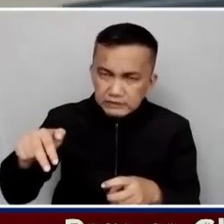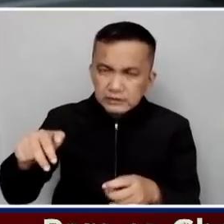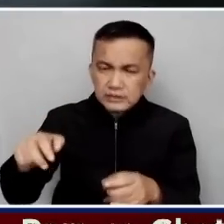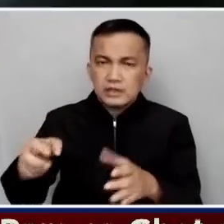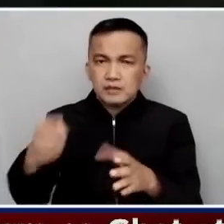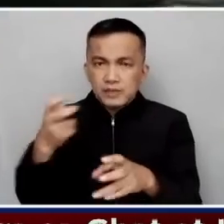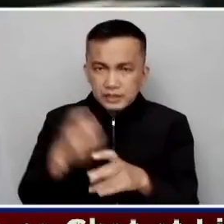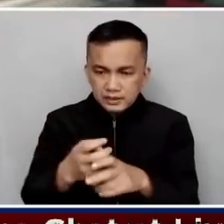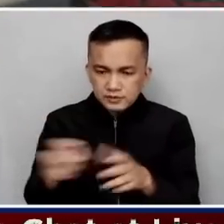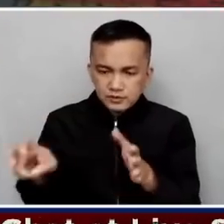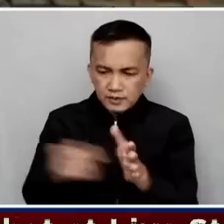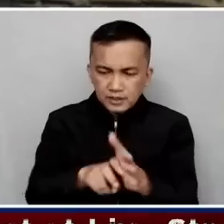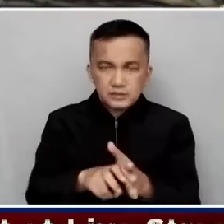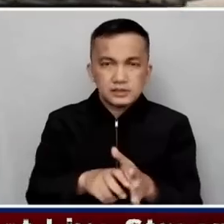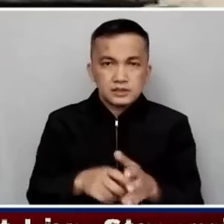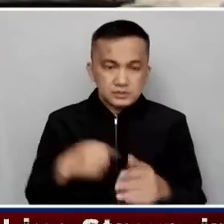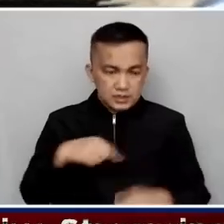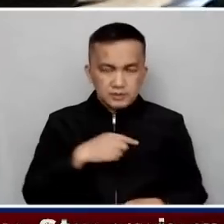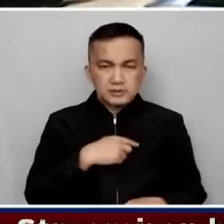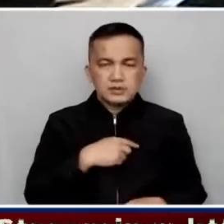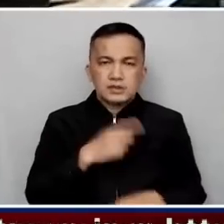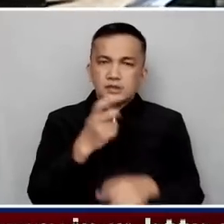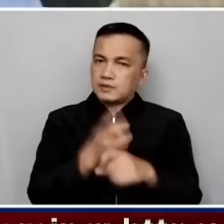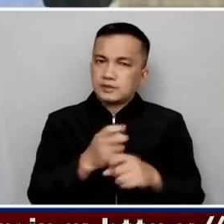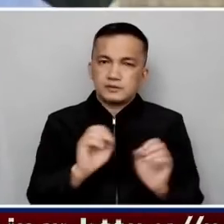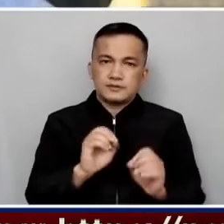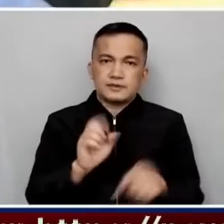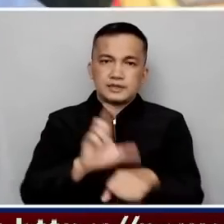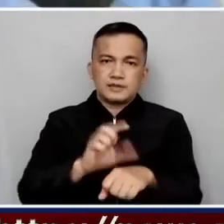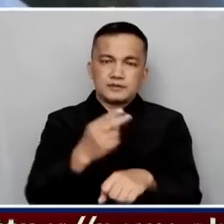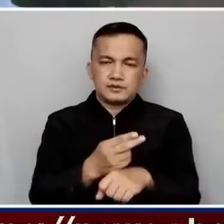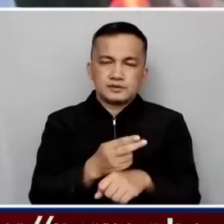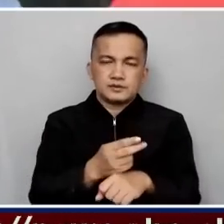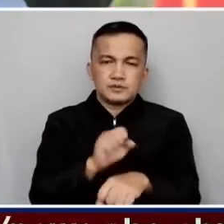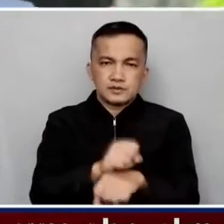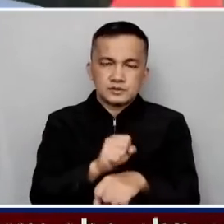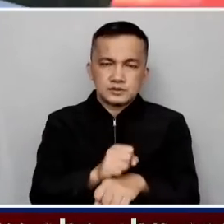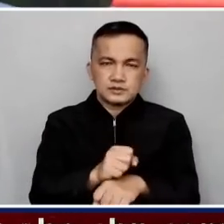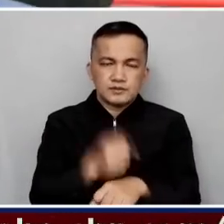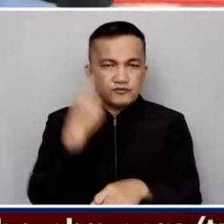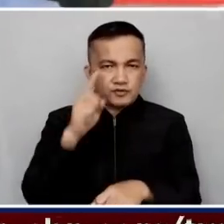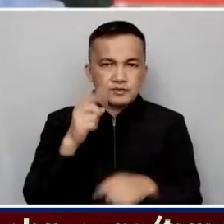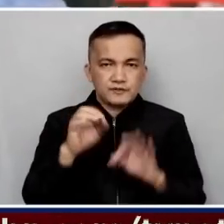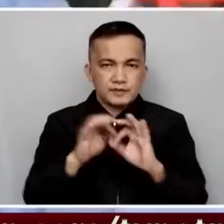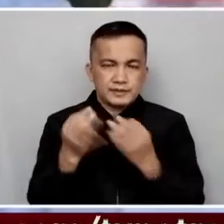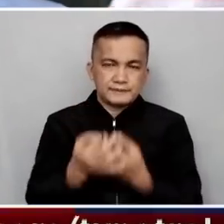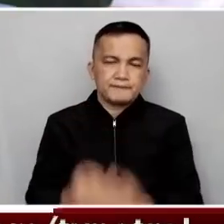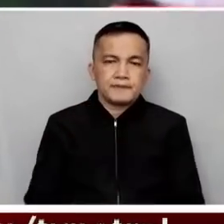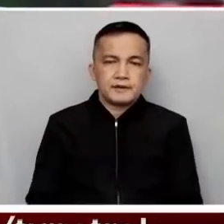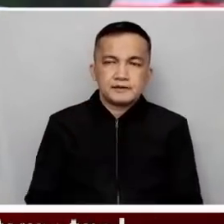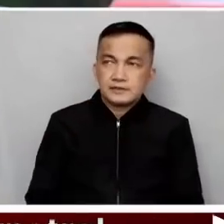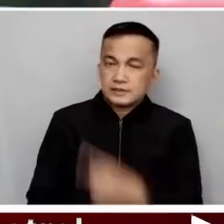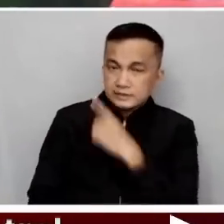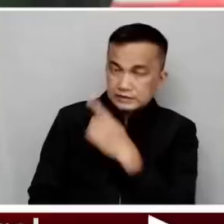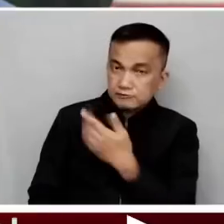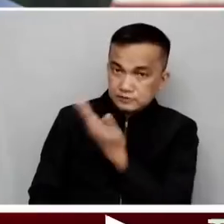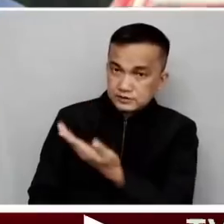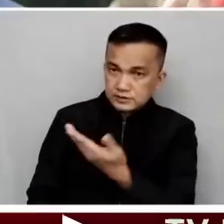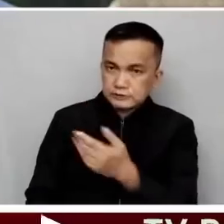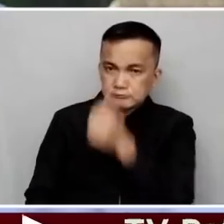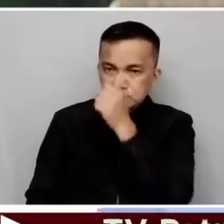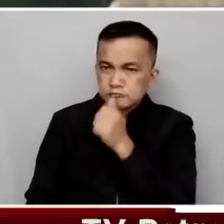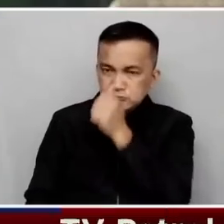amin, mahirap din po na wala kaming kabuhayan para sa aming pamilya. Tis-tis muna po, kahit isang bisis isang araw,